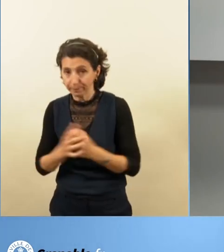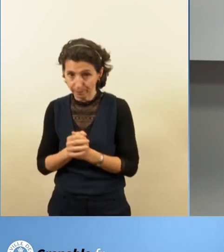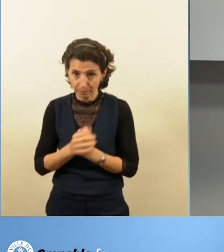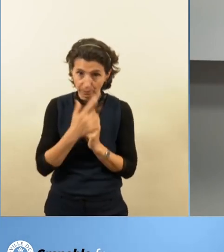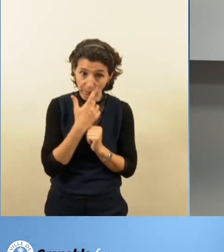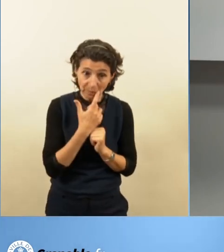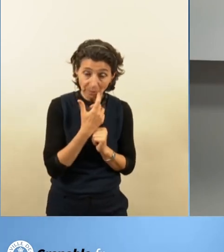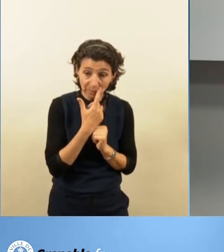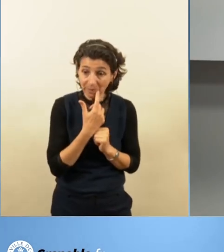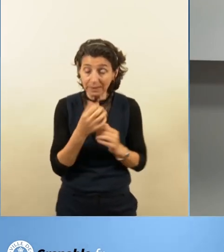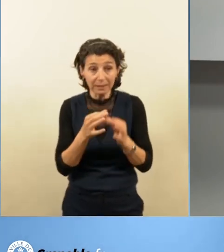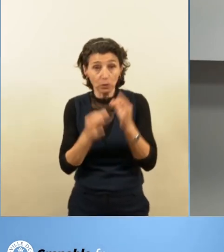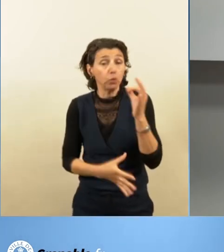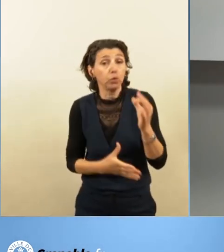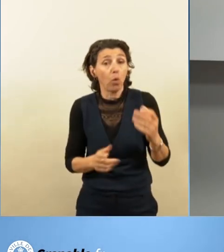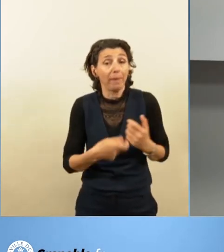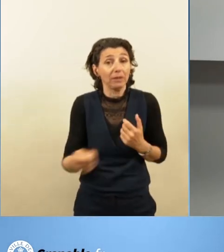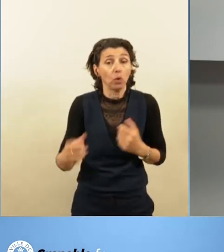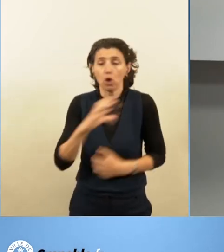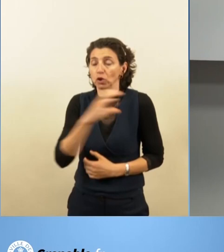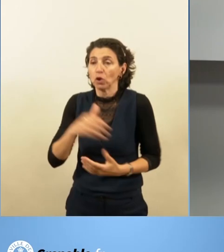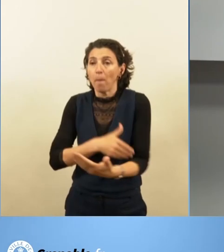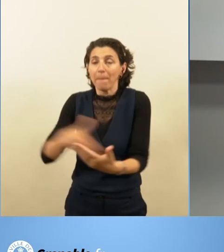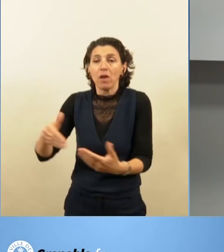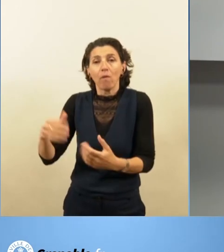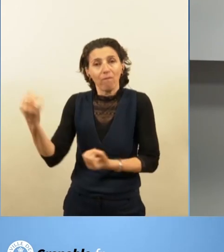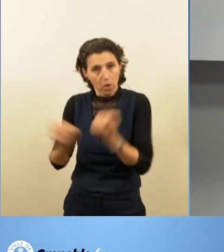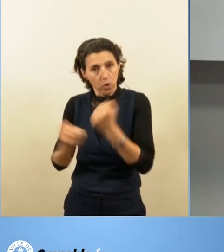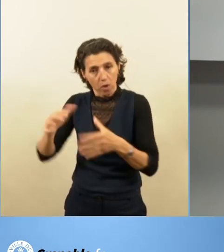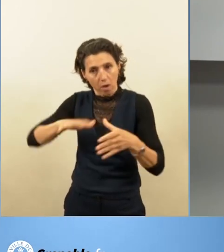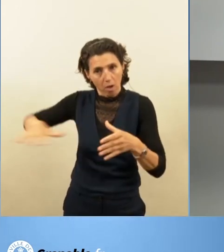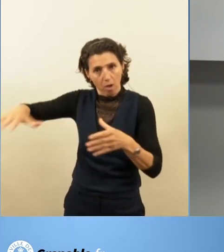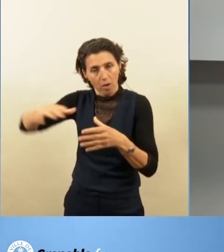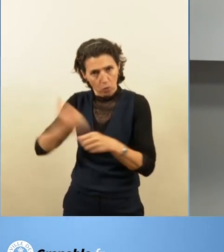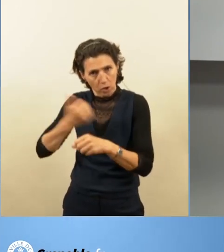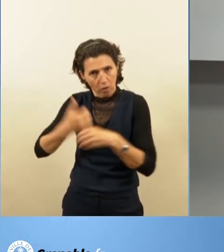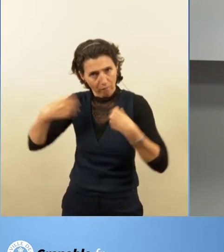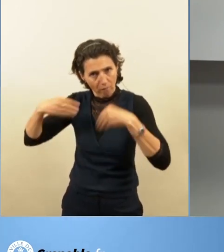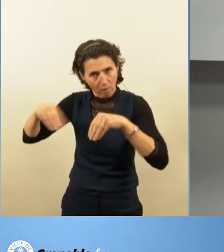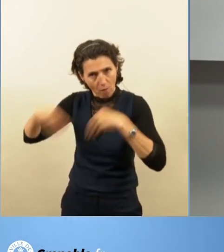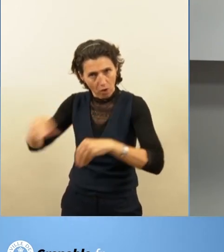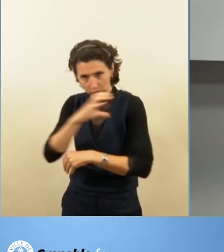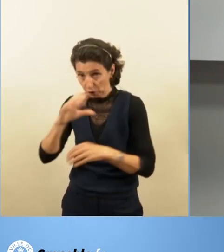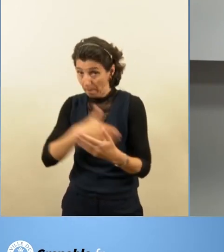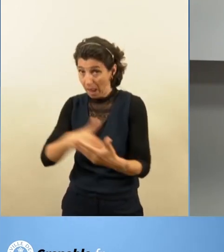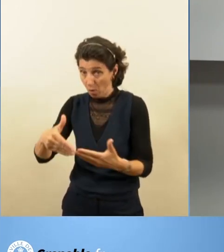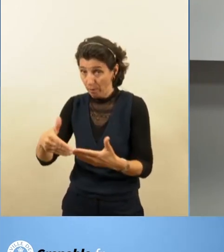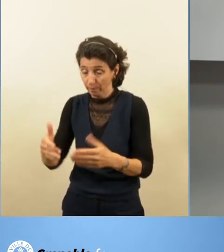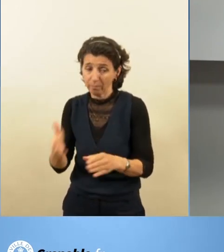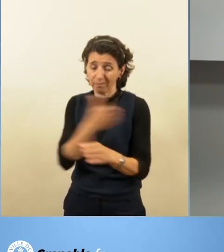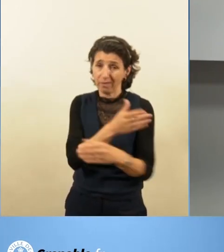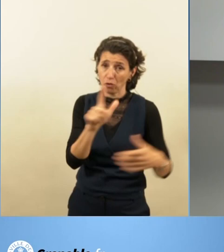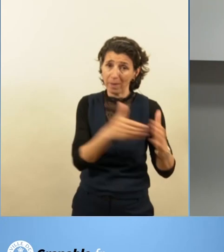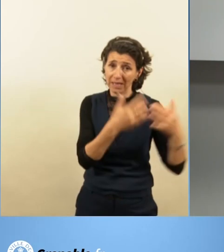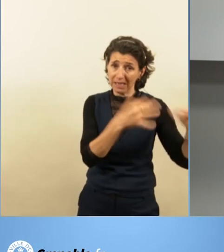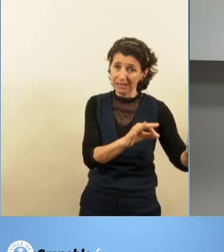la solution n'est pas de remplacer les 100 millions de voitures je vous rappelle qu'à 100 millions de voitures à peu près vendus par an il y en avait en 2010 70